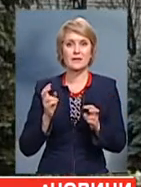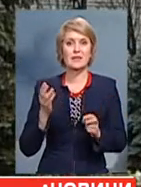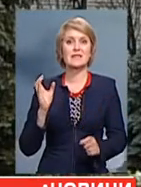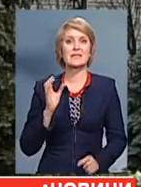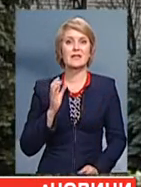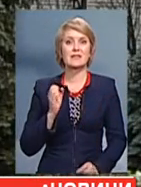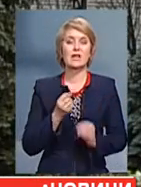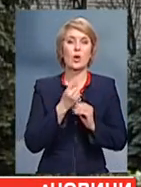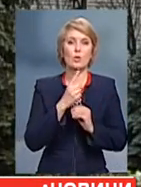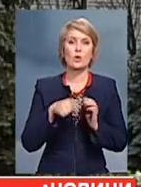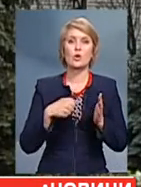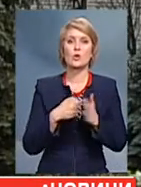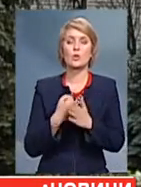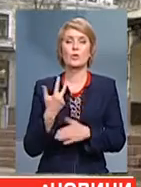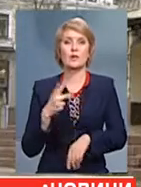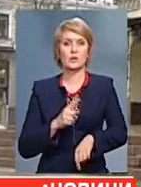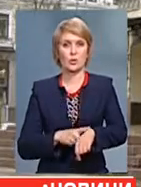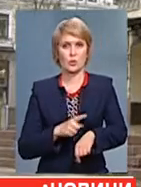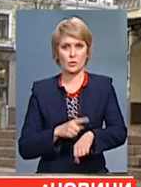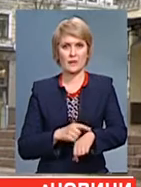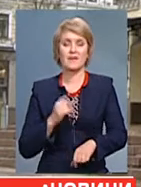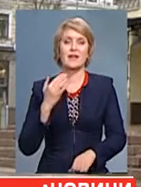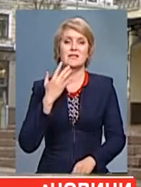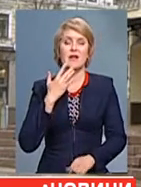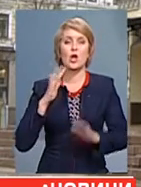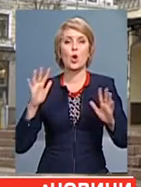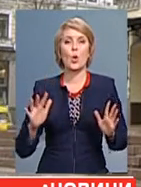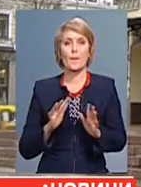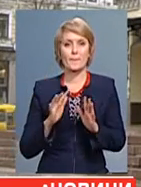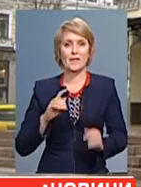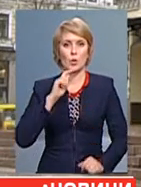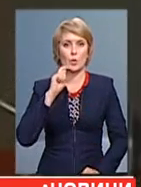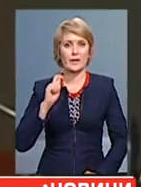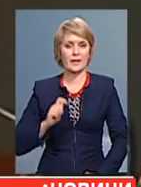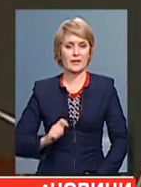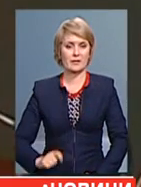з 11 до 13 години у Національній опері України.